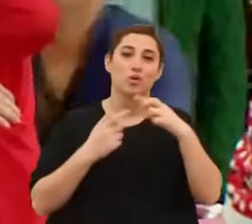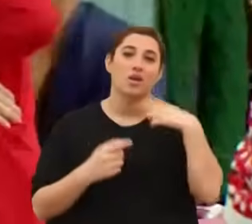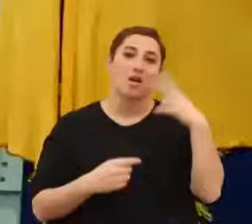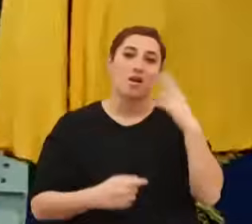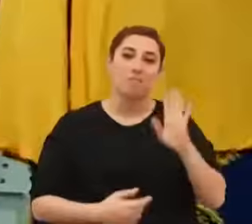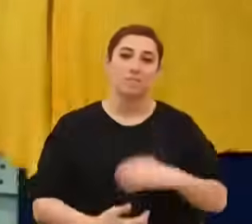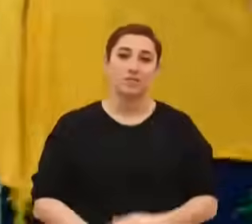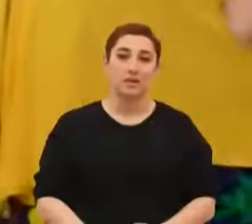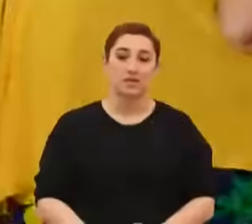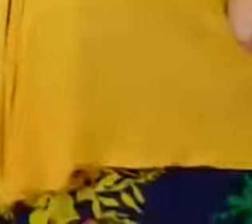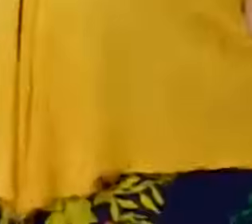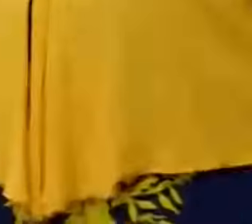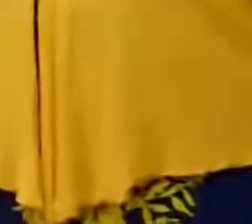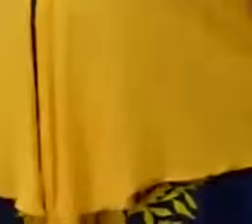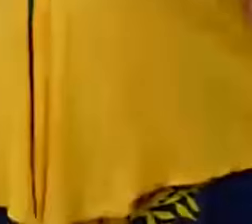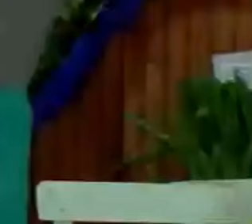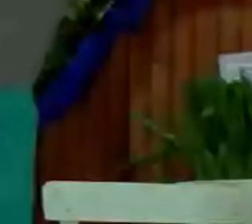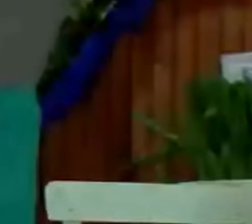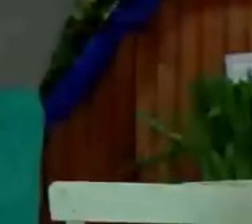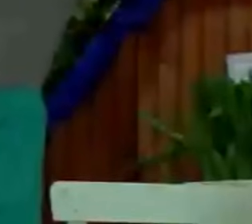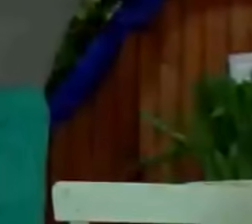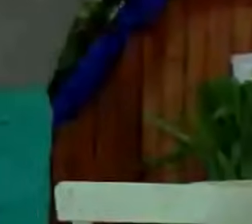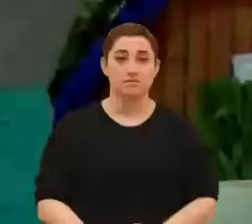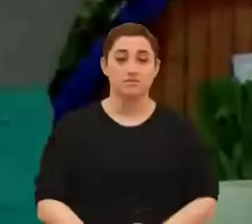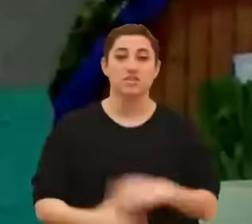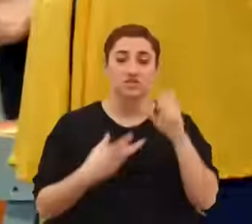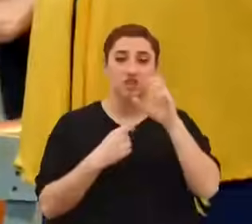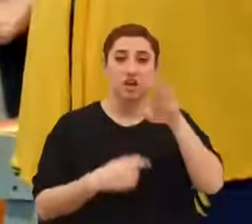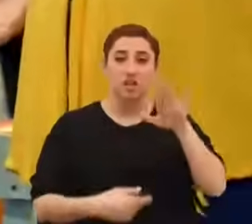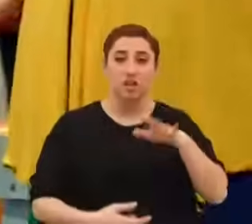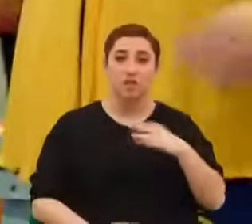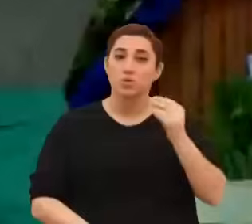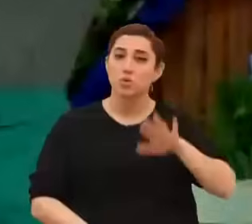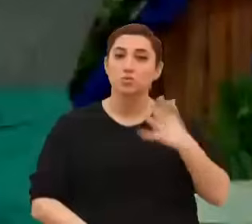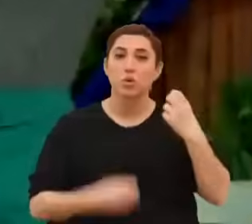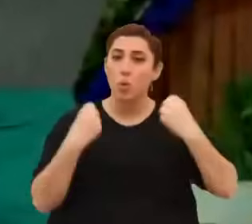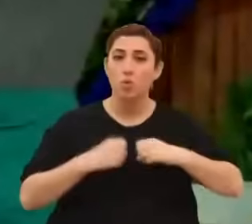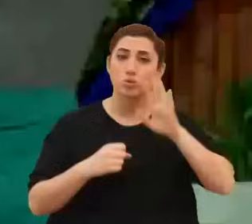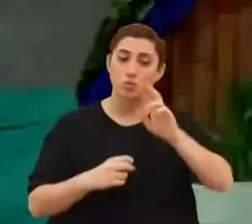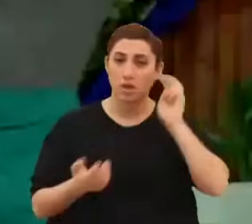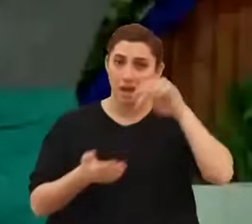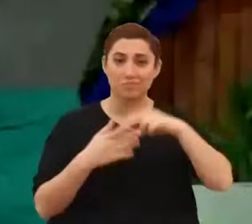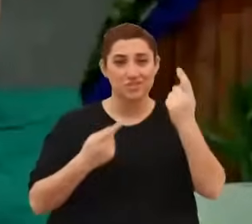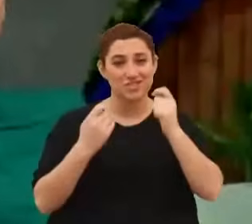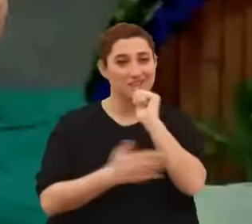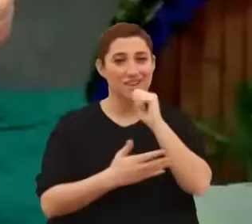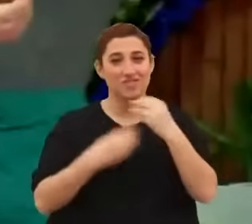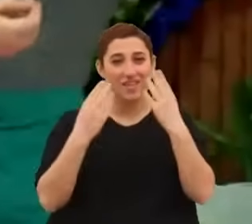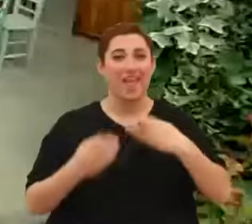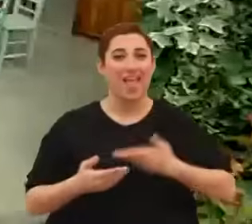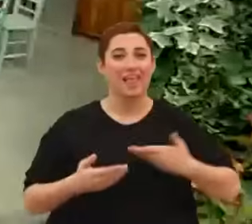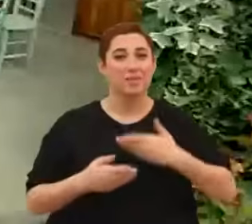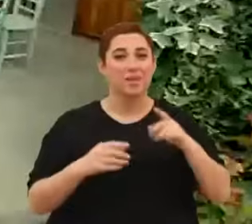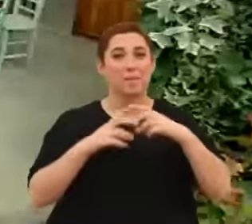hadi bakalım. Çağatay masada yemeği bekliyor. Çağatay, çocuğum niye oturuyorsun sen? Kalksana bir işin şundan tutsun şu